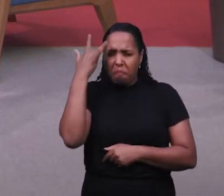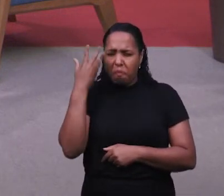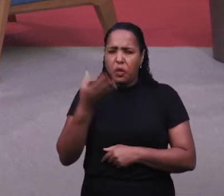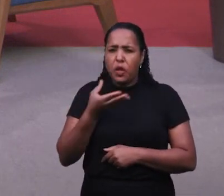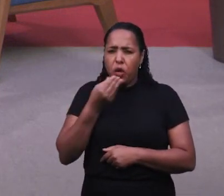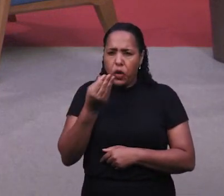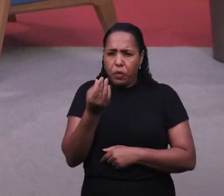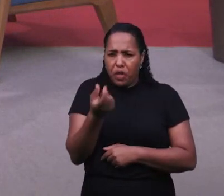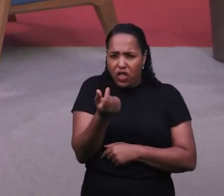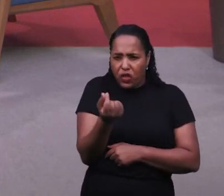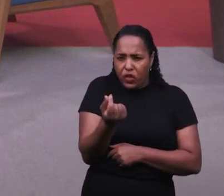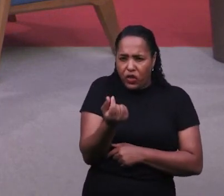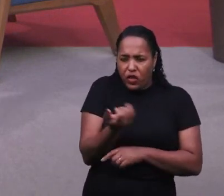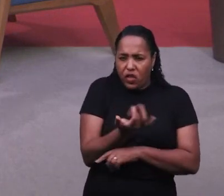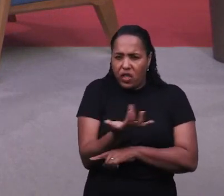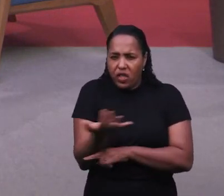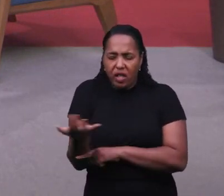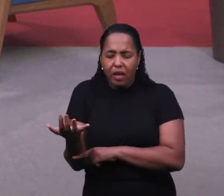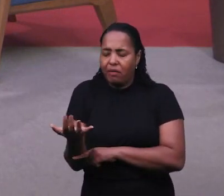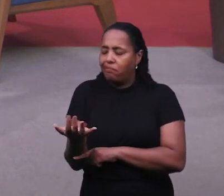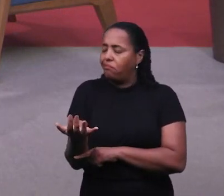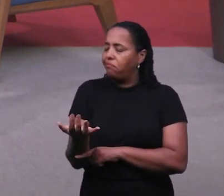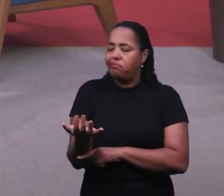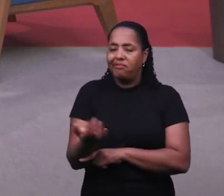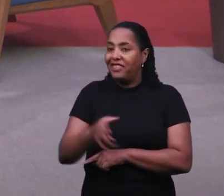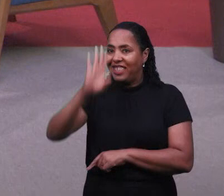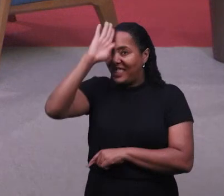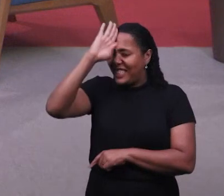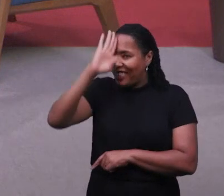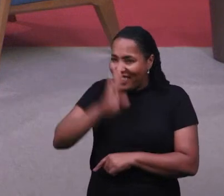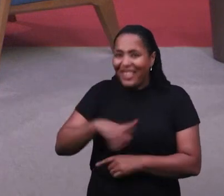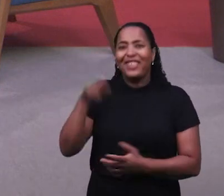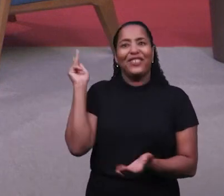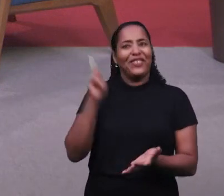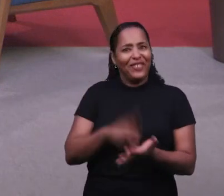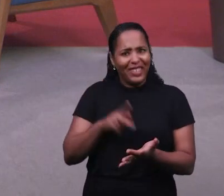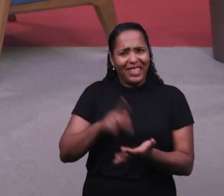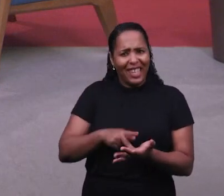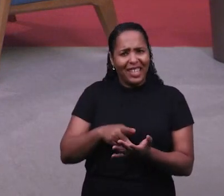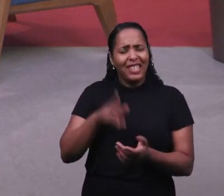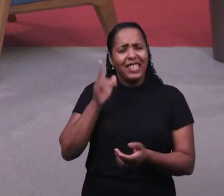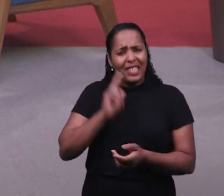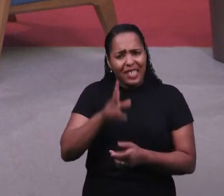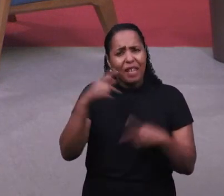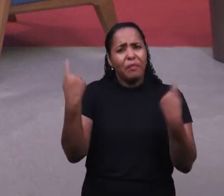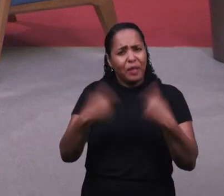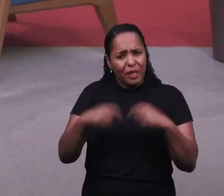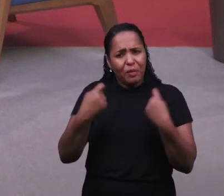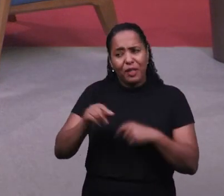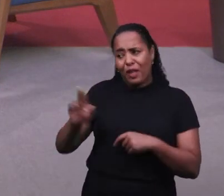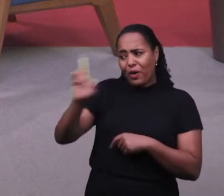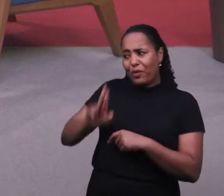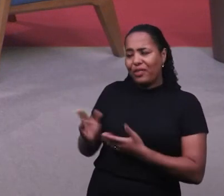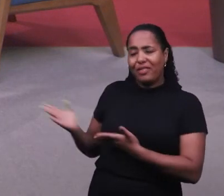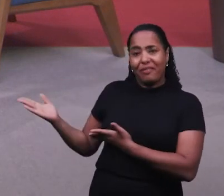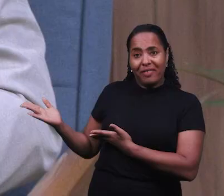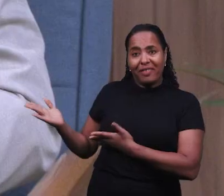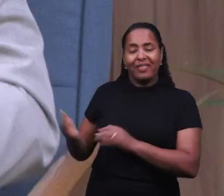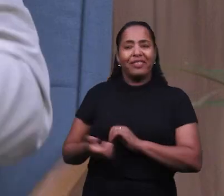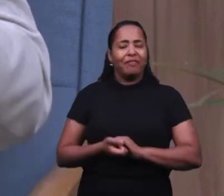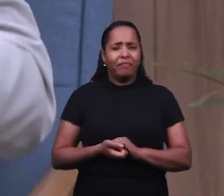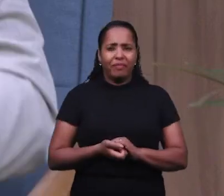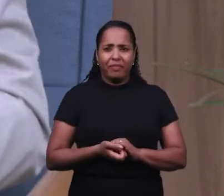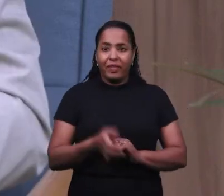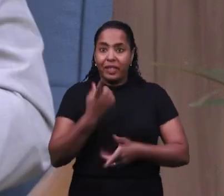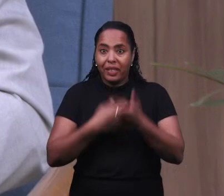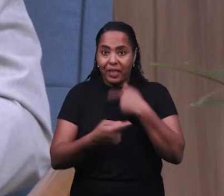va vous demander n'importe quelle offrande ou contribution financière. Tout est gratuit. Et appelez toujours quand vous avez